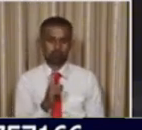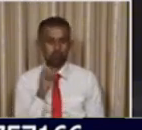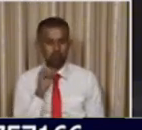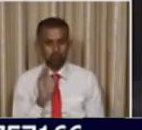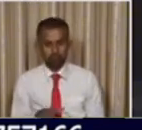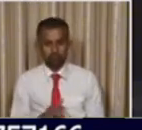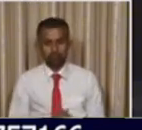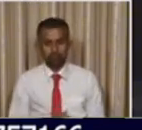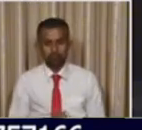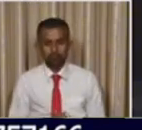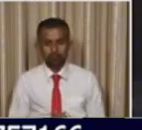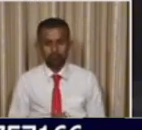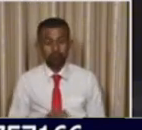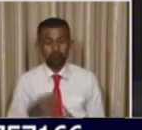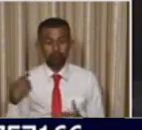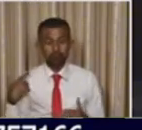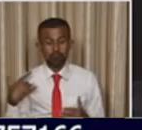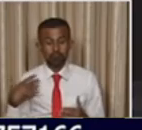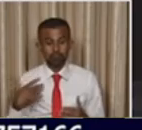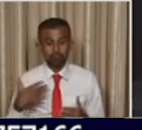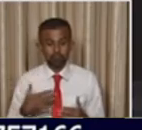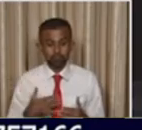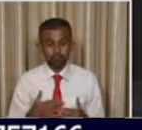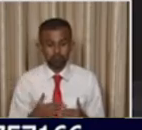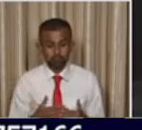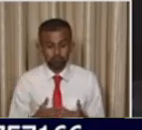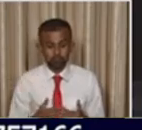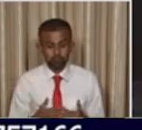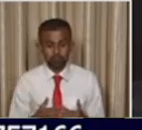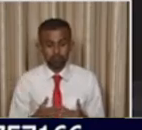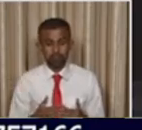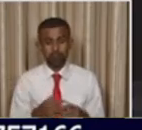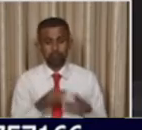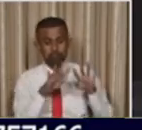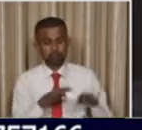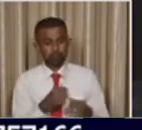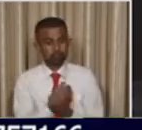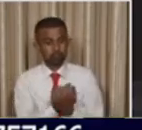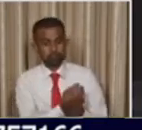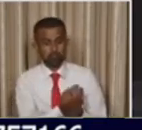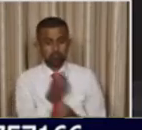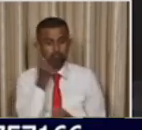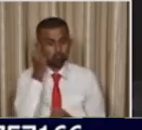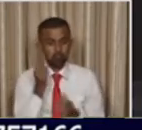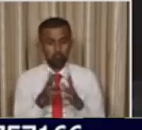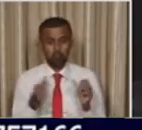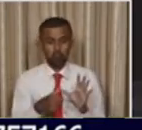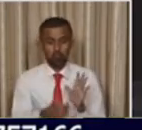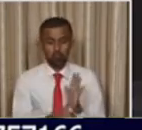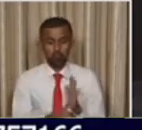இளையோர் நிகழ்வுகளில் நேற்று 23 2024 செவ்வாய்க்கிழமை பிற்பகல் லண்டன் பாராளுமன்ற சதுக்கத்தில்